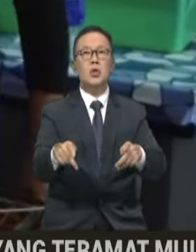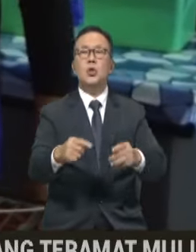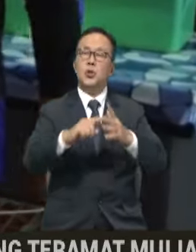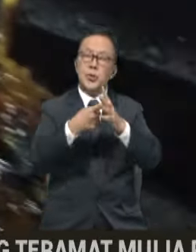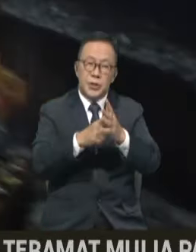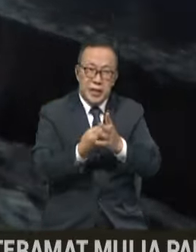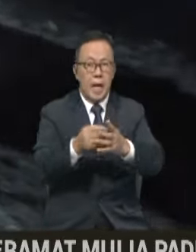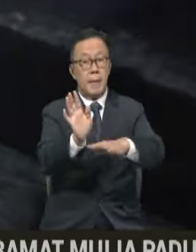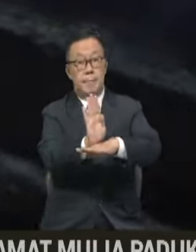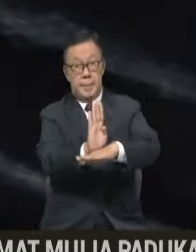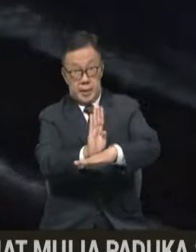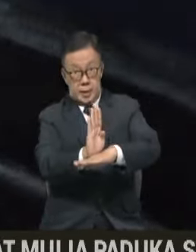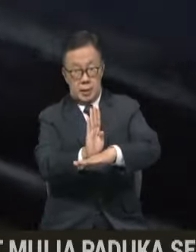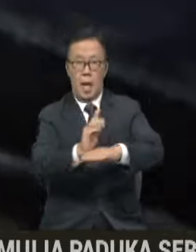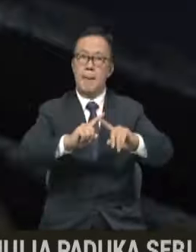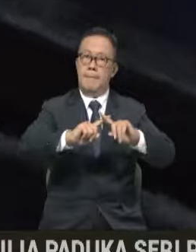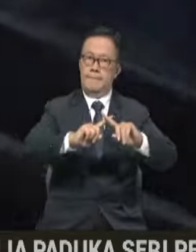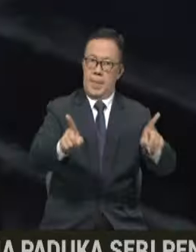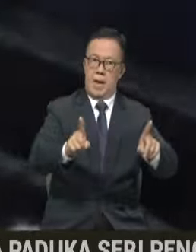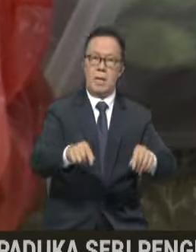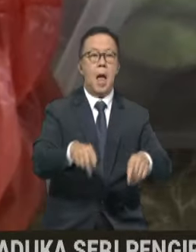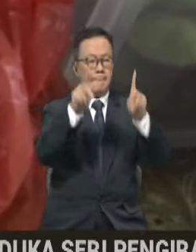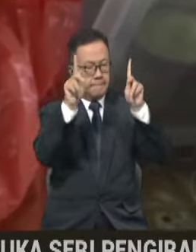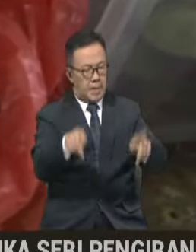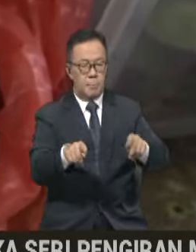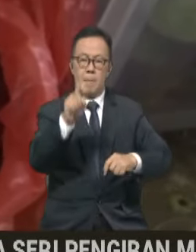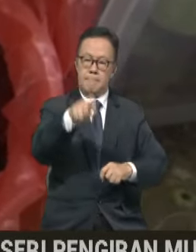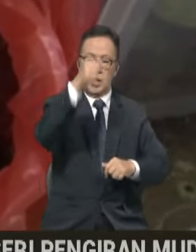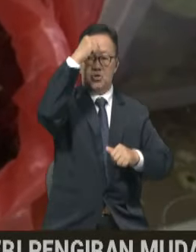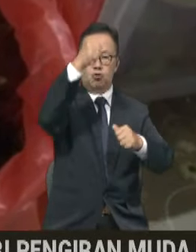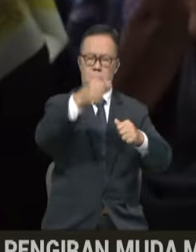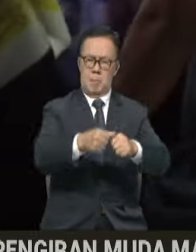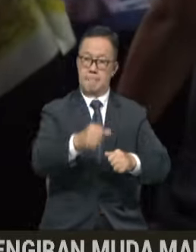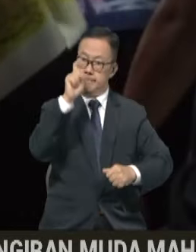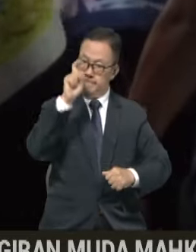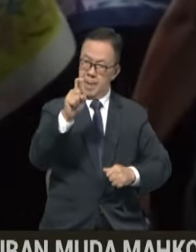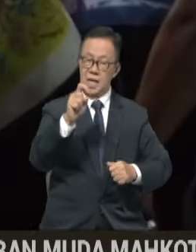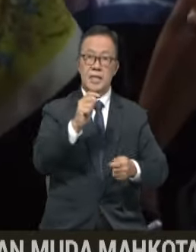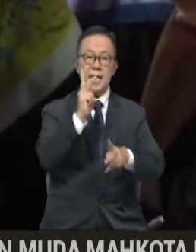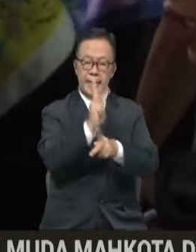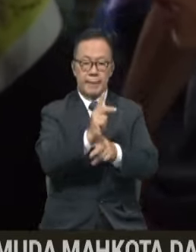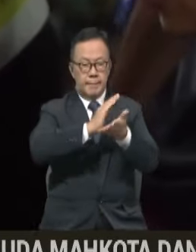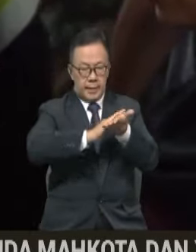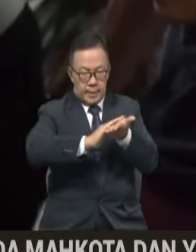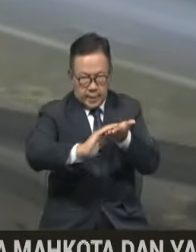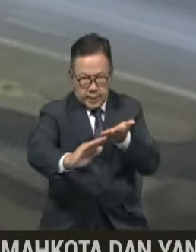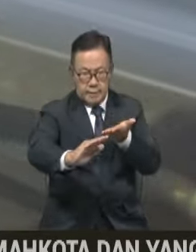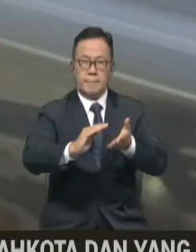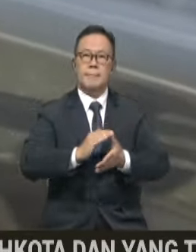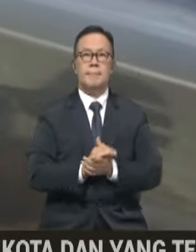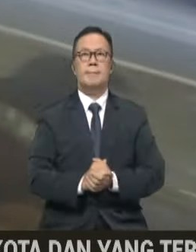perniagaan. Walau bagaimanapun, penjaja diingatkan untuk sentiasa menjaga kebersihan diri dan kawasan gerai.